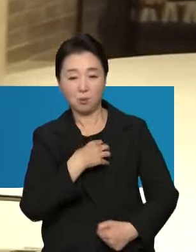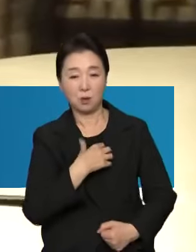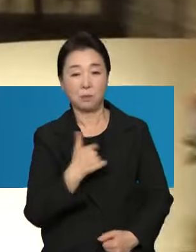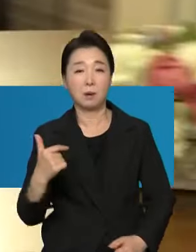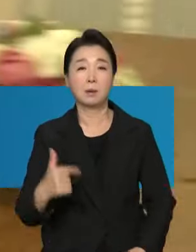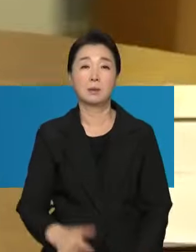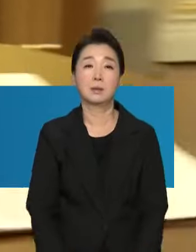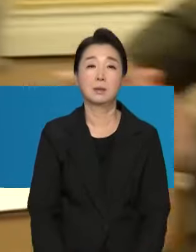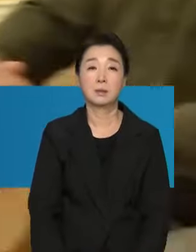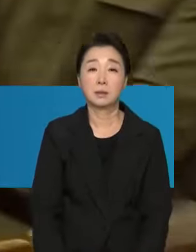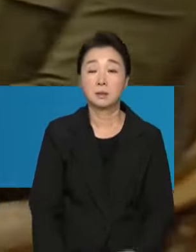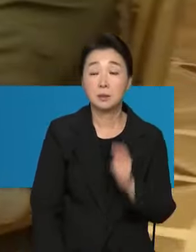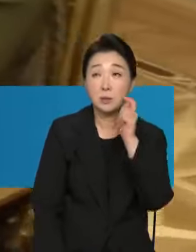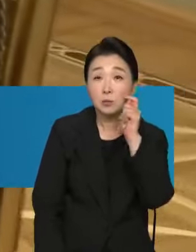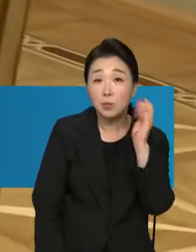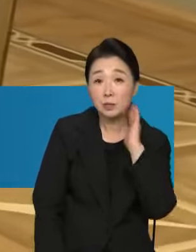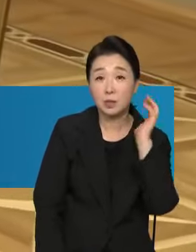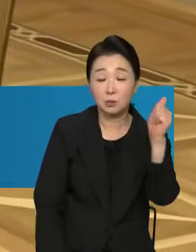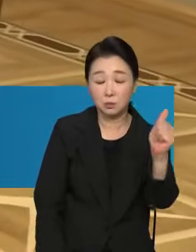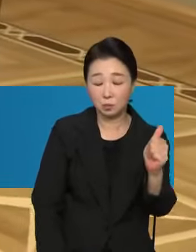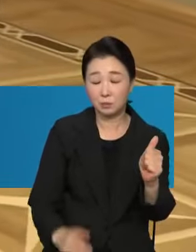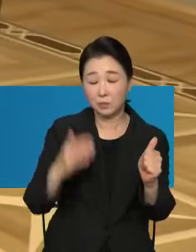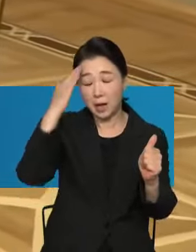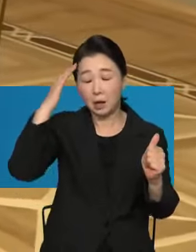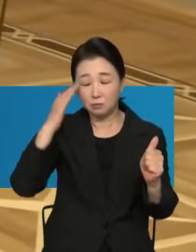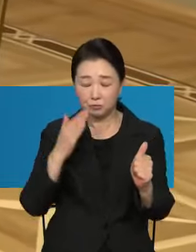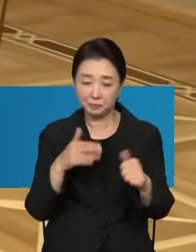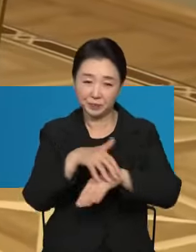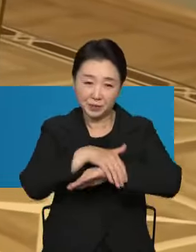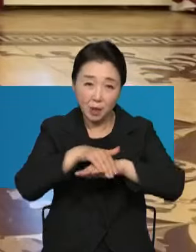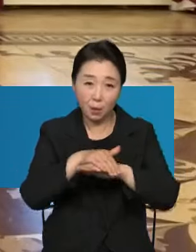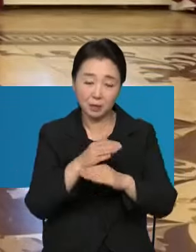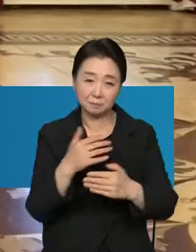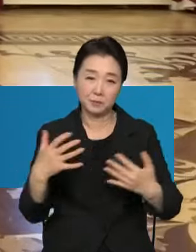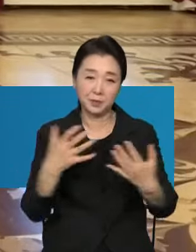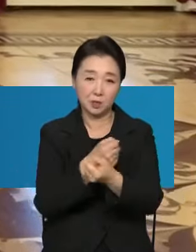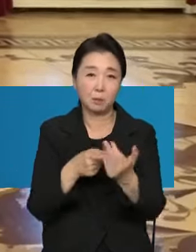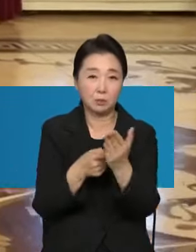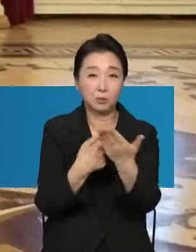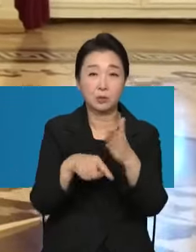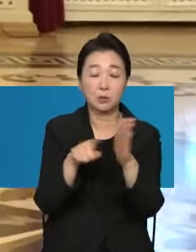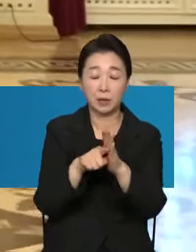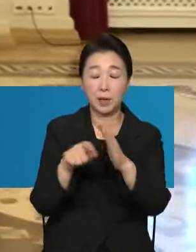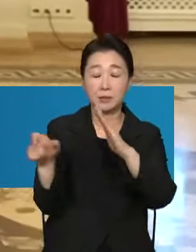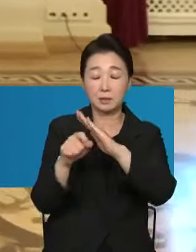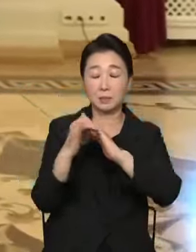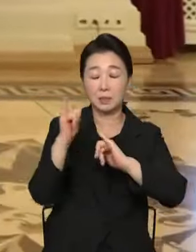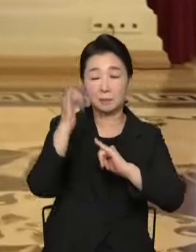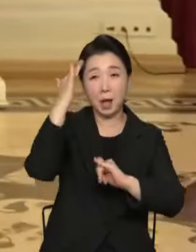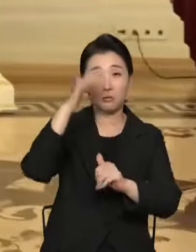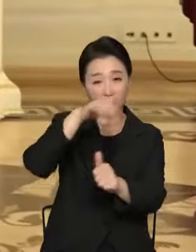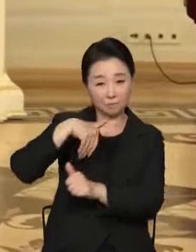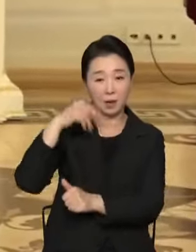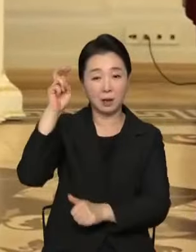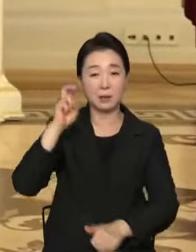전했습니다 란스키 대통령은 두 나라의 전략적 협의 추진을 위한 특사를 조만간 우리나라에 파견하기로 했습니다